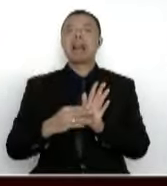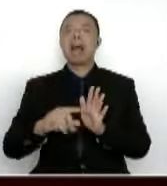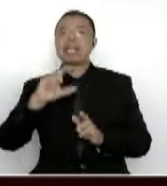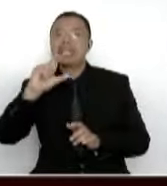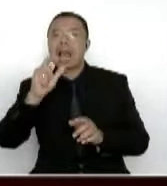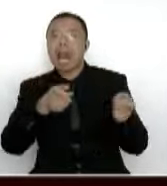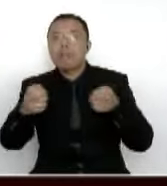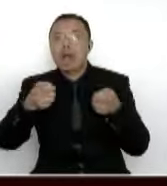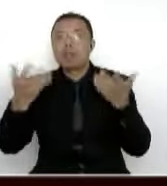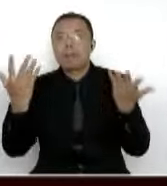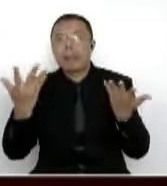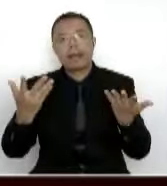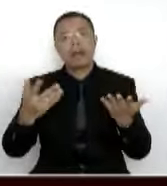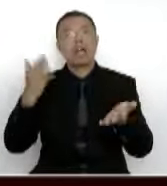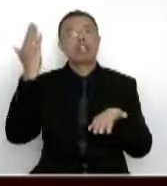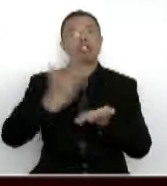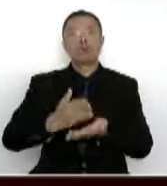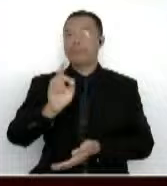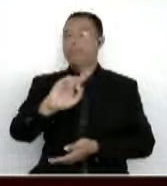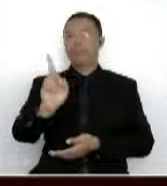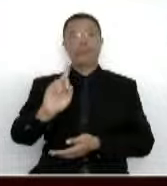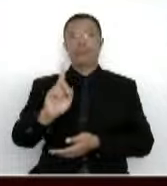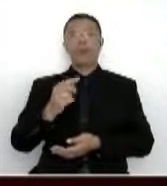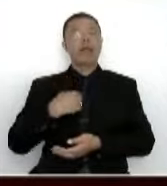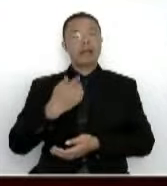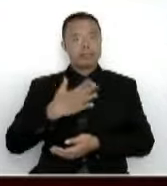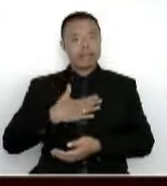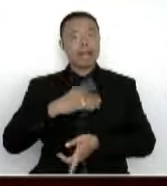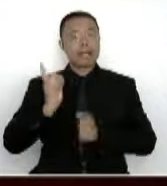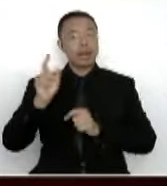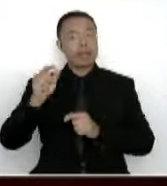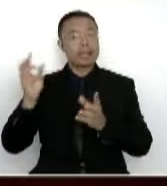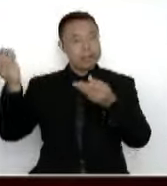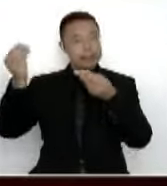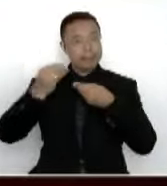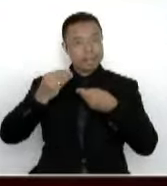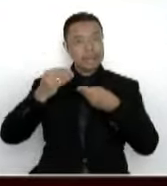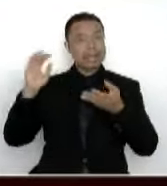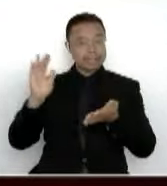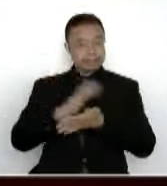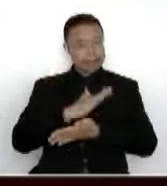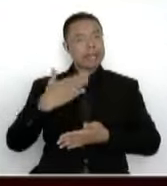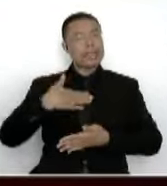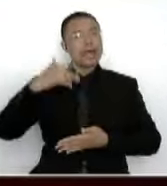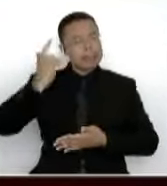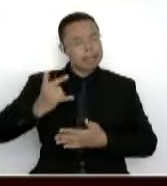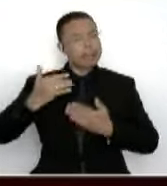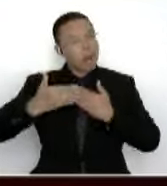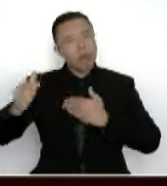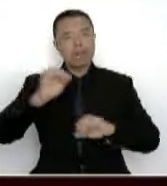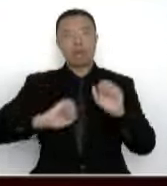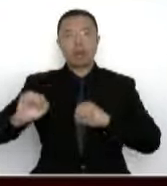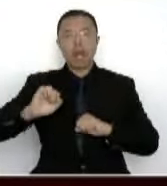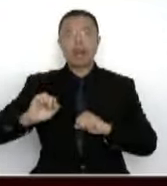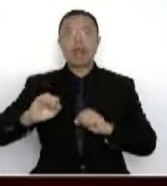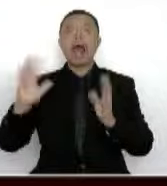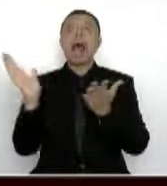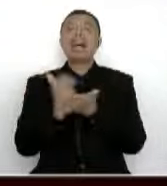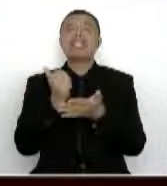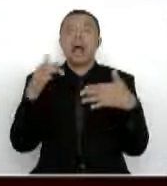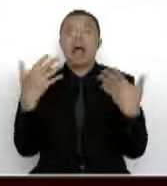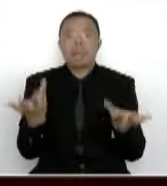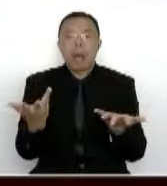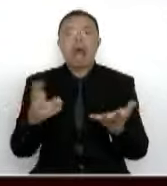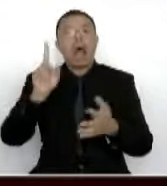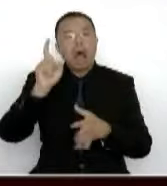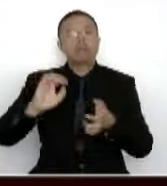kita tidak teruskan saya Pak Bung Dara kalau ini diberikan kesempatan pasti saya lanjutkan outputnya Bagaimana